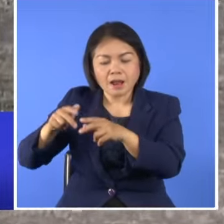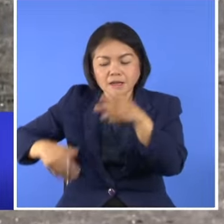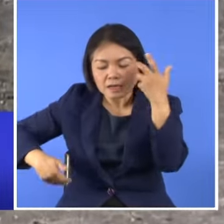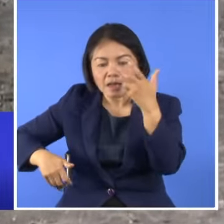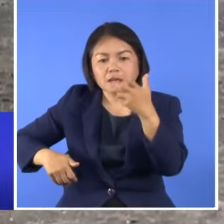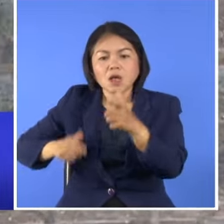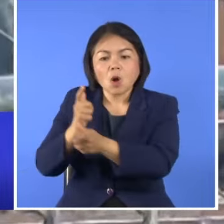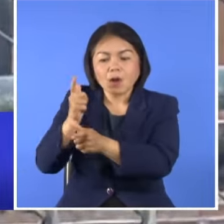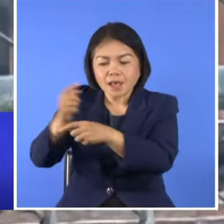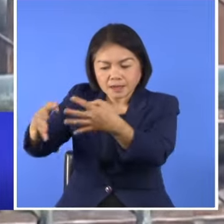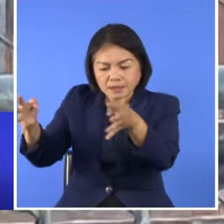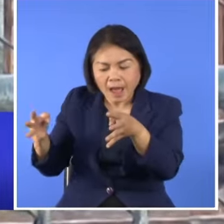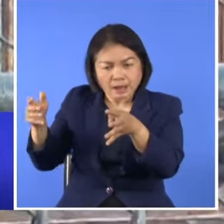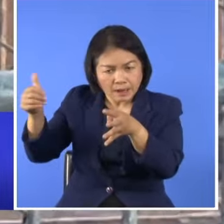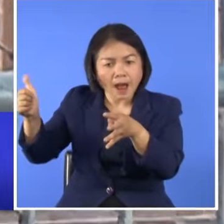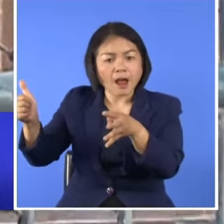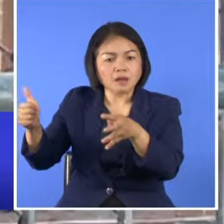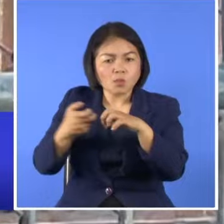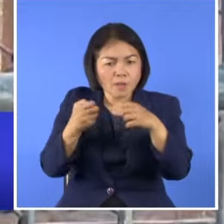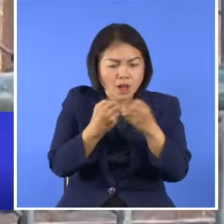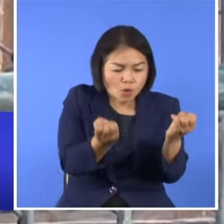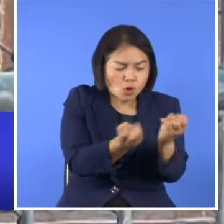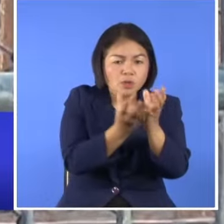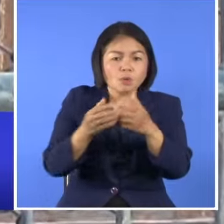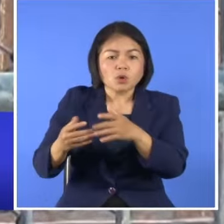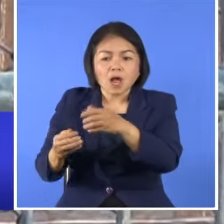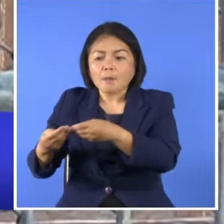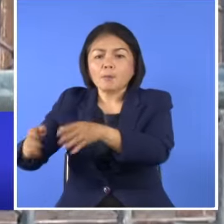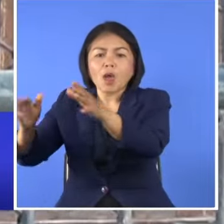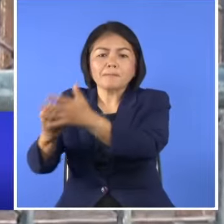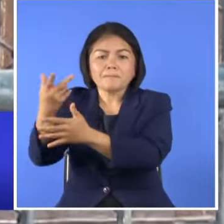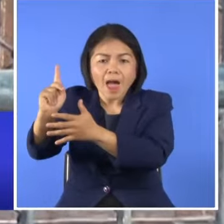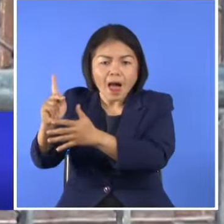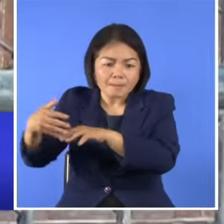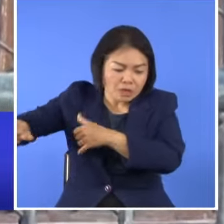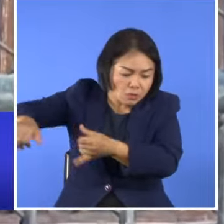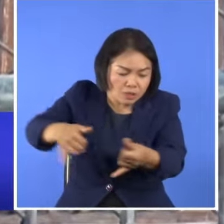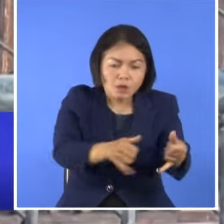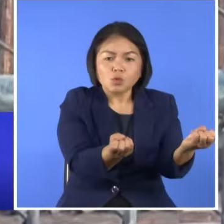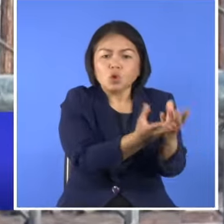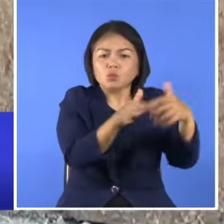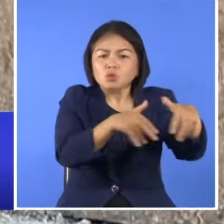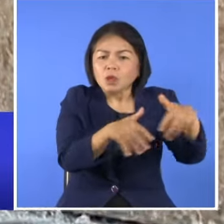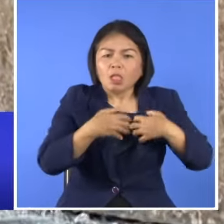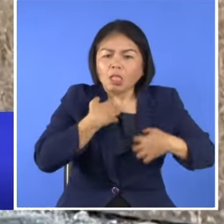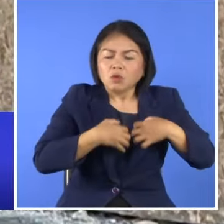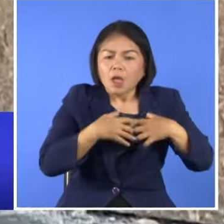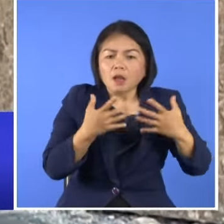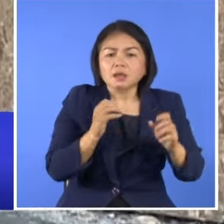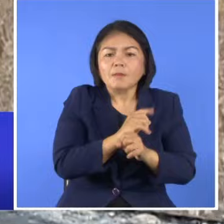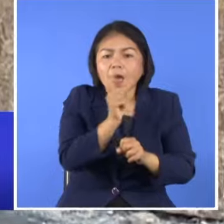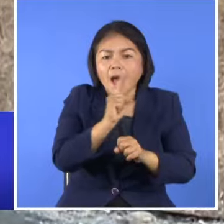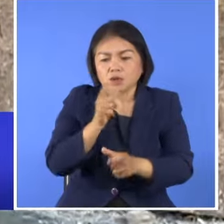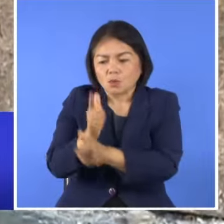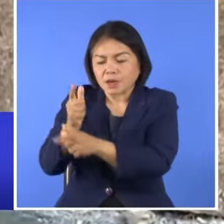มาดูในกรงก็ได้นะครับถ้าหากว่ามีปัญหาเนี่ยนะเ่อปัญหาก็คือว่าตอนนี้เอาลิงมาเลี้ยงในกรงเนี่ยเงินน่ะอาหารลิงออกมาจาก